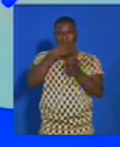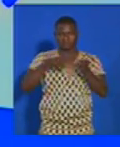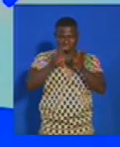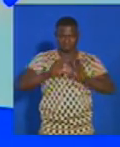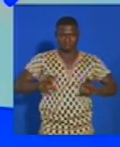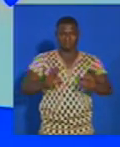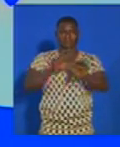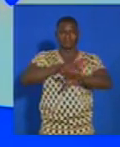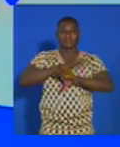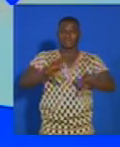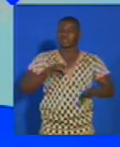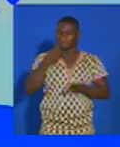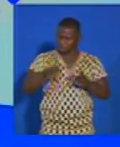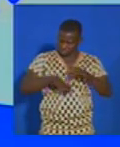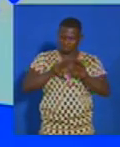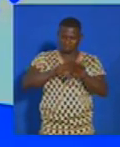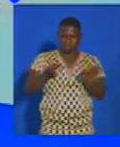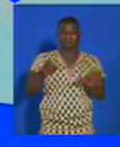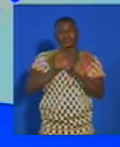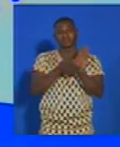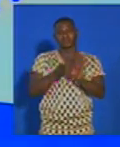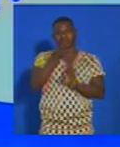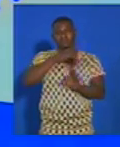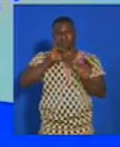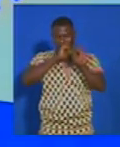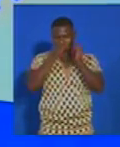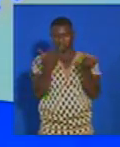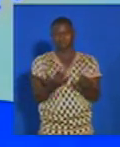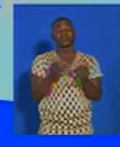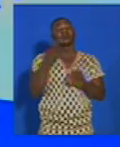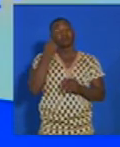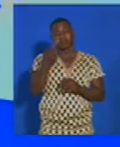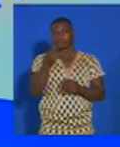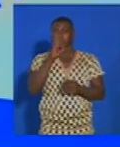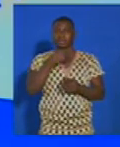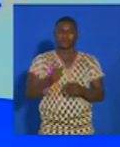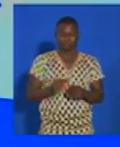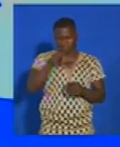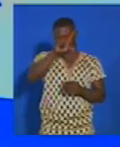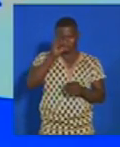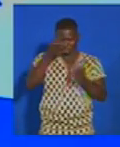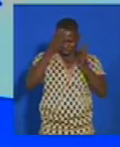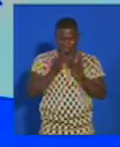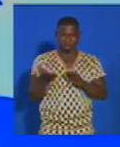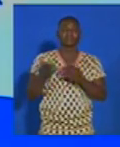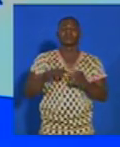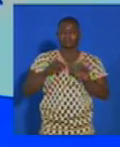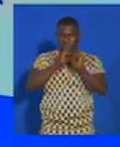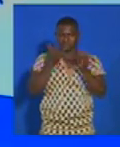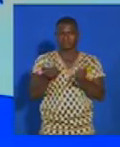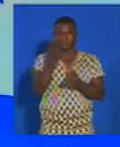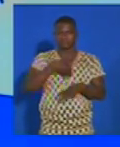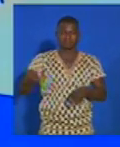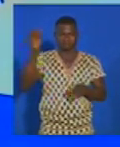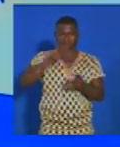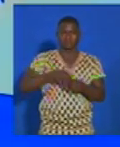qui ouvre ses portes à des hommes de médias. Pour mieux connaître ce fonds, une trentaine de journalistes participent à Bobo Dioulasso à une formation. Elle permettra